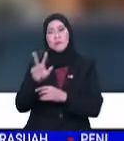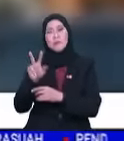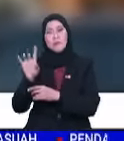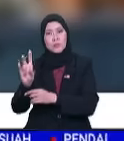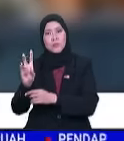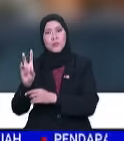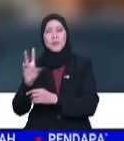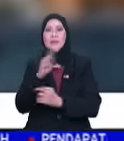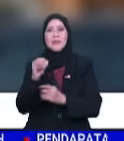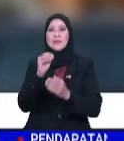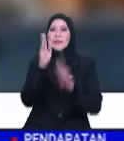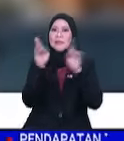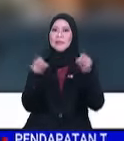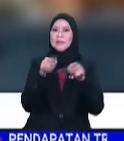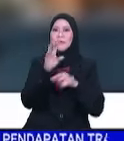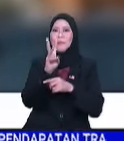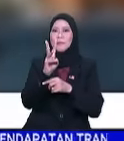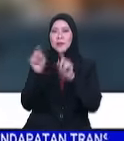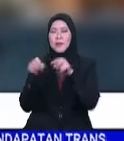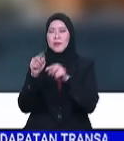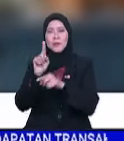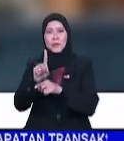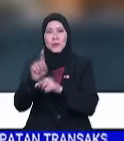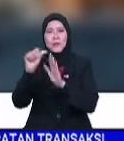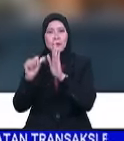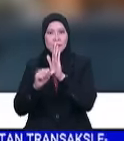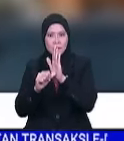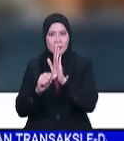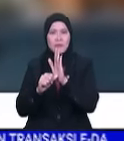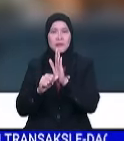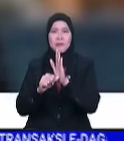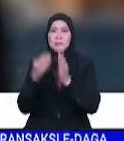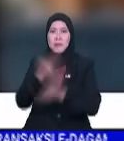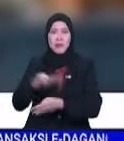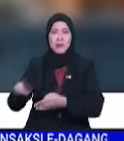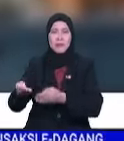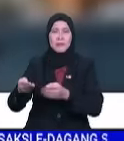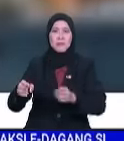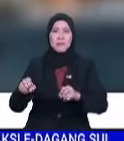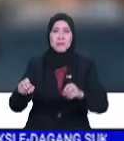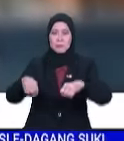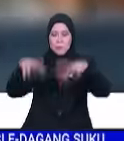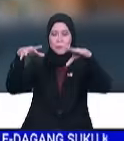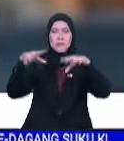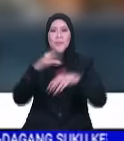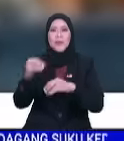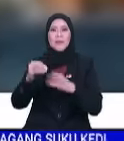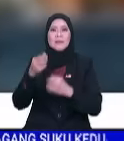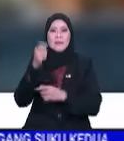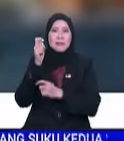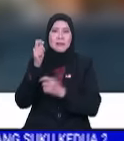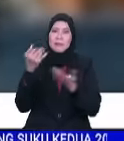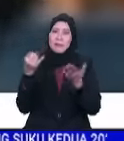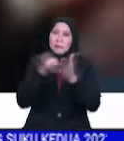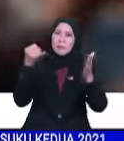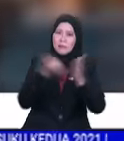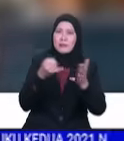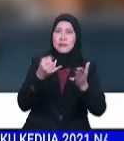Keseksaan dan Seksyen 6-1 Akta Bahan Kakisan Letupan dan Senjata Berbahaya